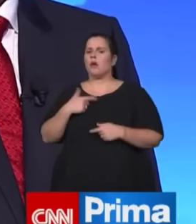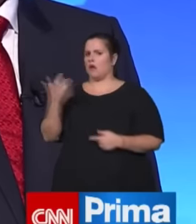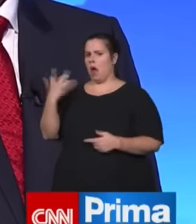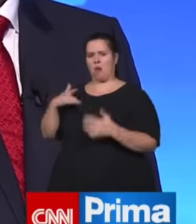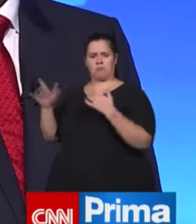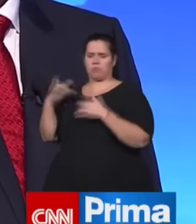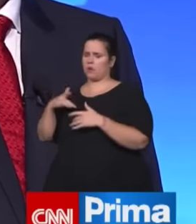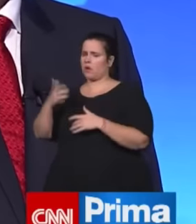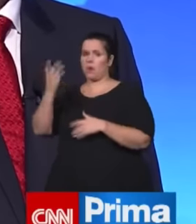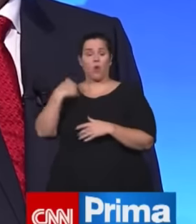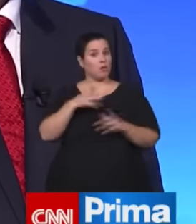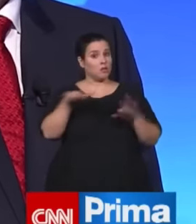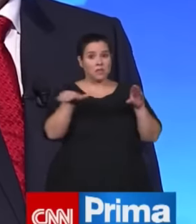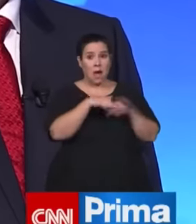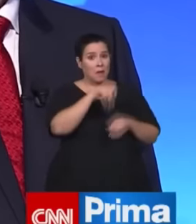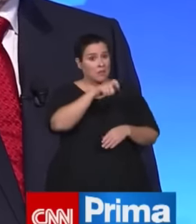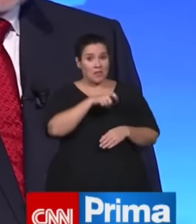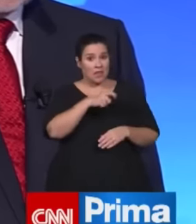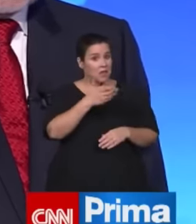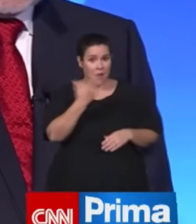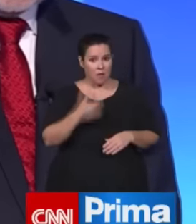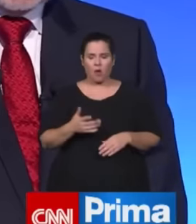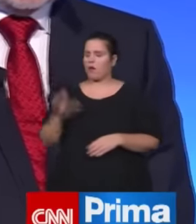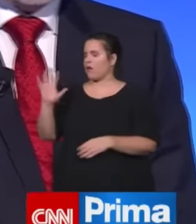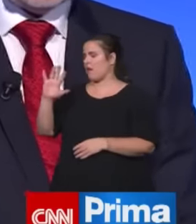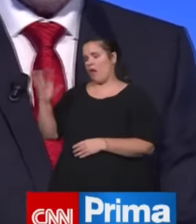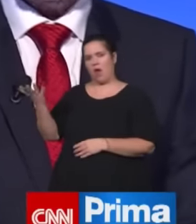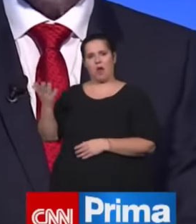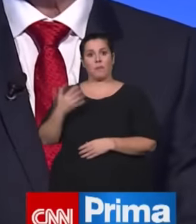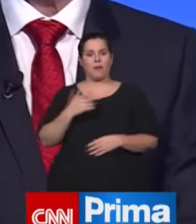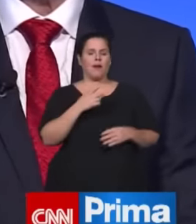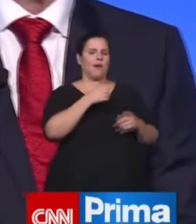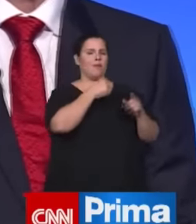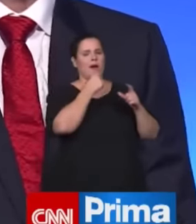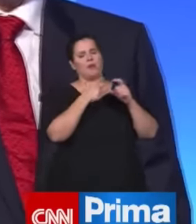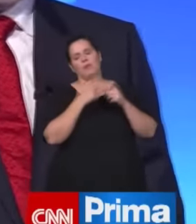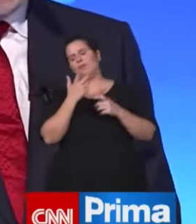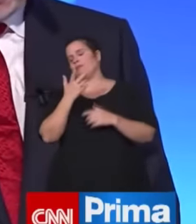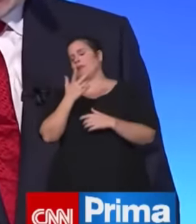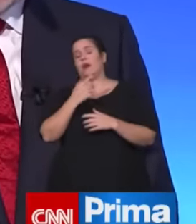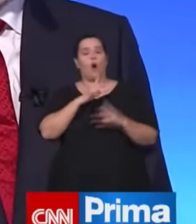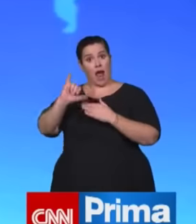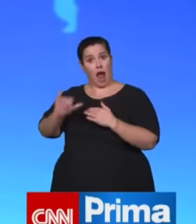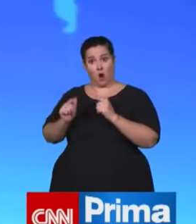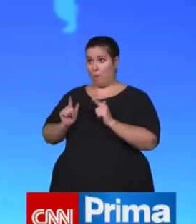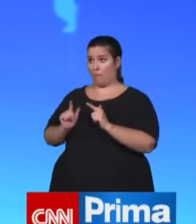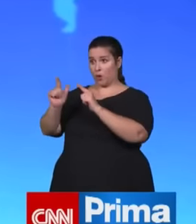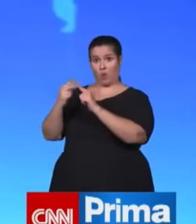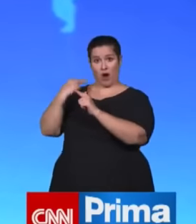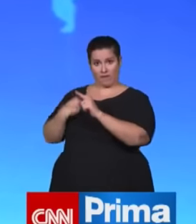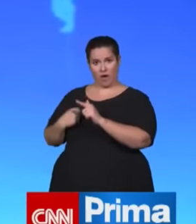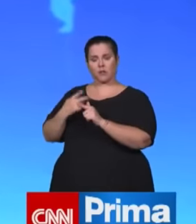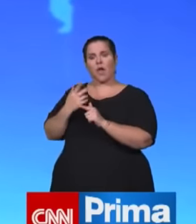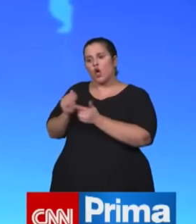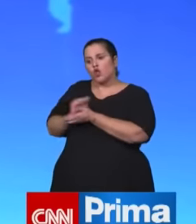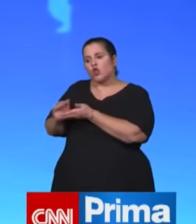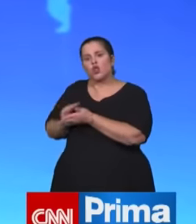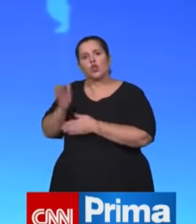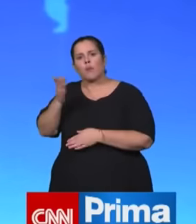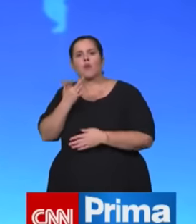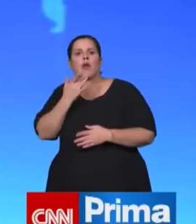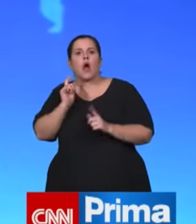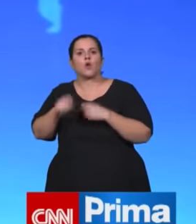Nespolupracoval jsem. Ani jste je nezaměstnává. A zkraka, proč mi to říkáte vy? Protože mě